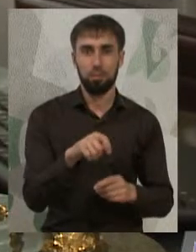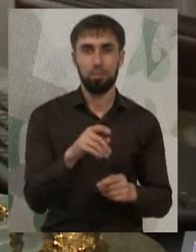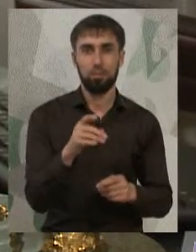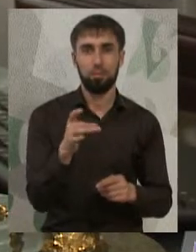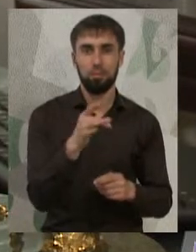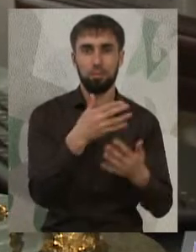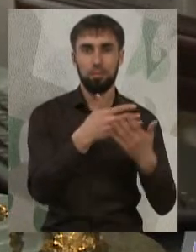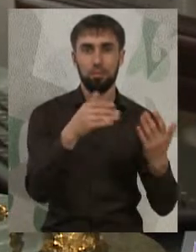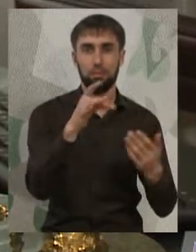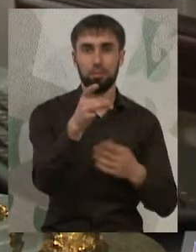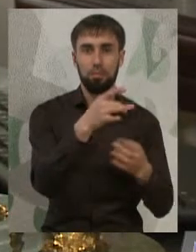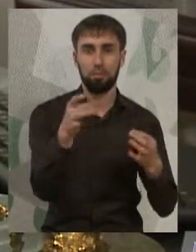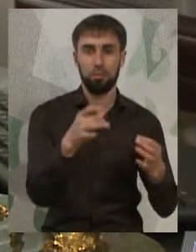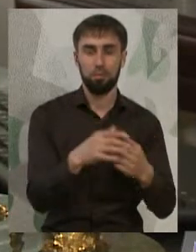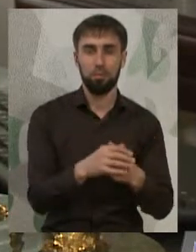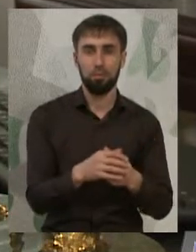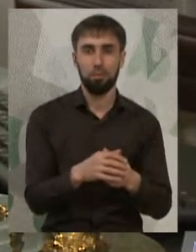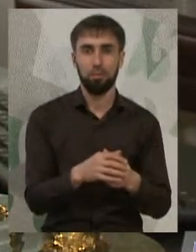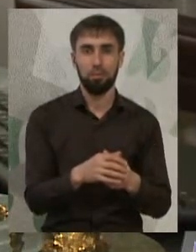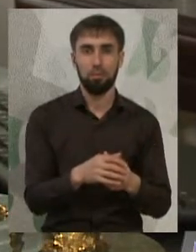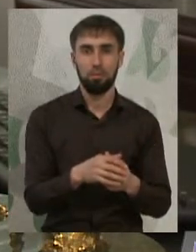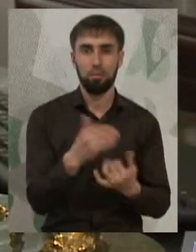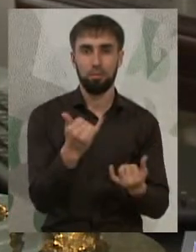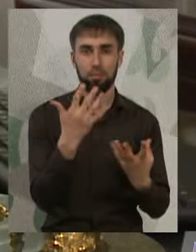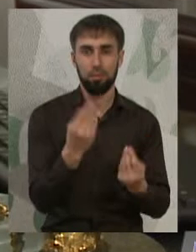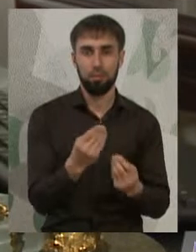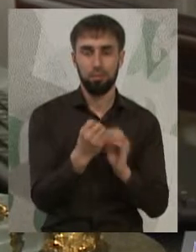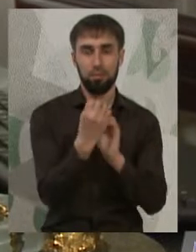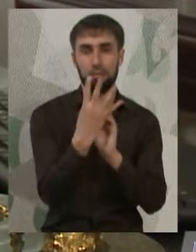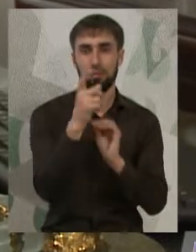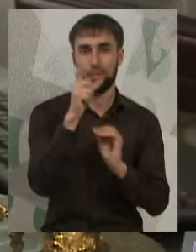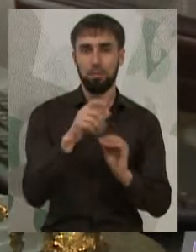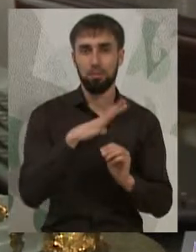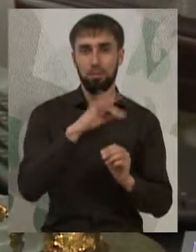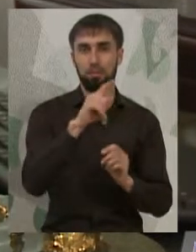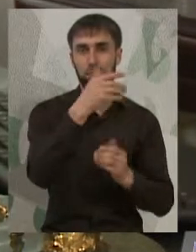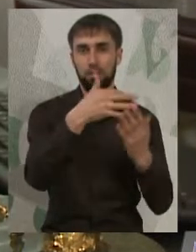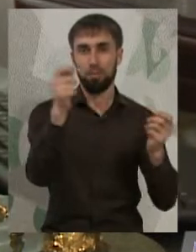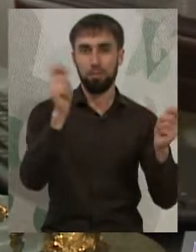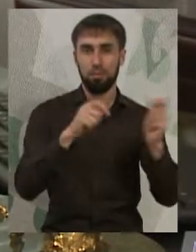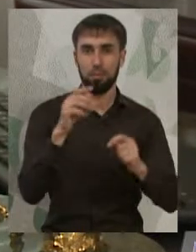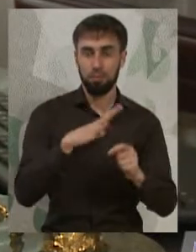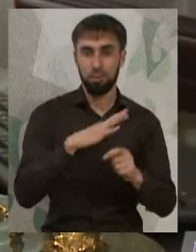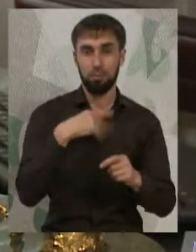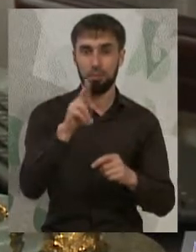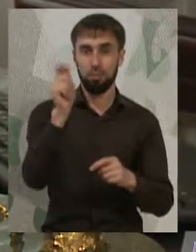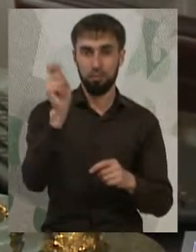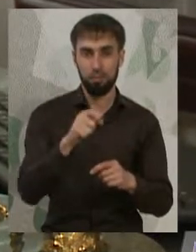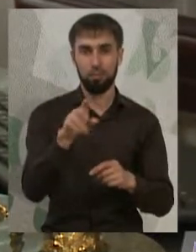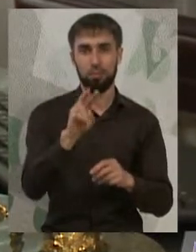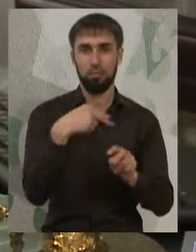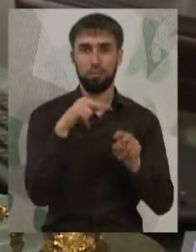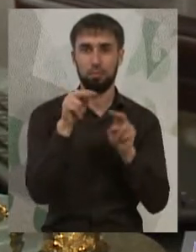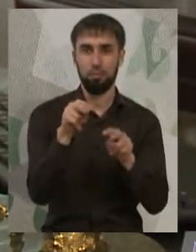из различных регионов, на сегодняшний день это уже 14 человек, они берутся на контроль, с ними